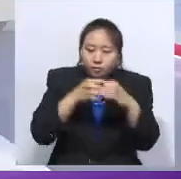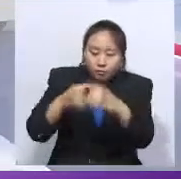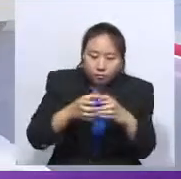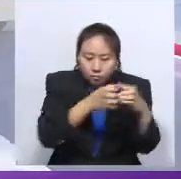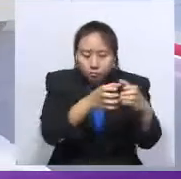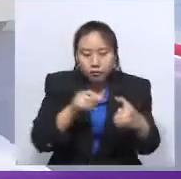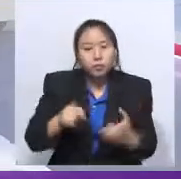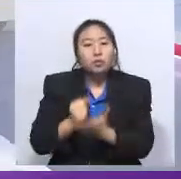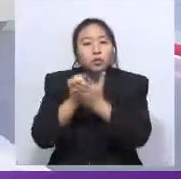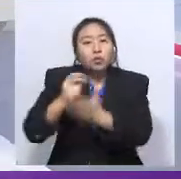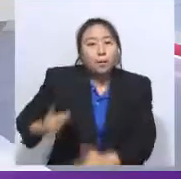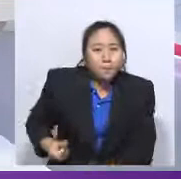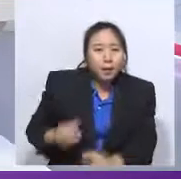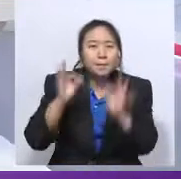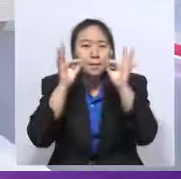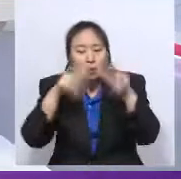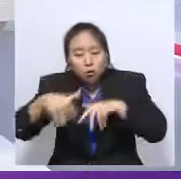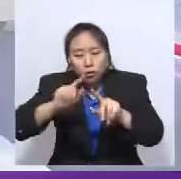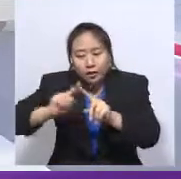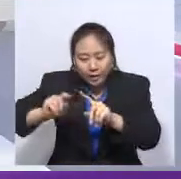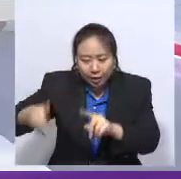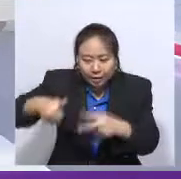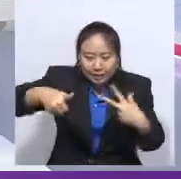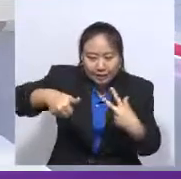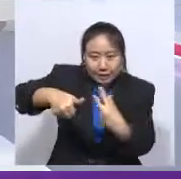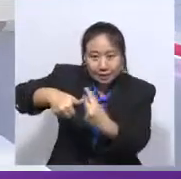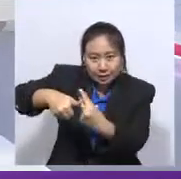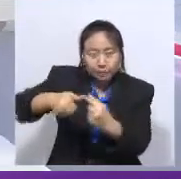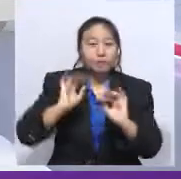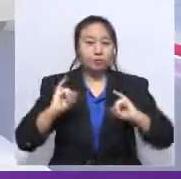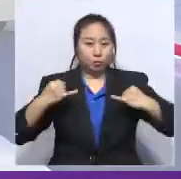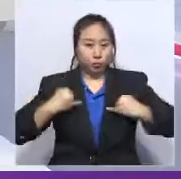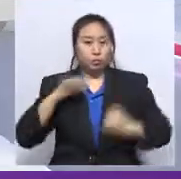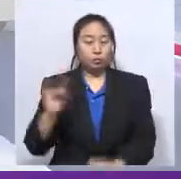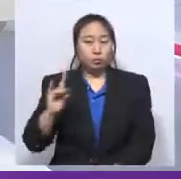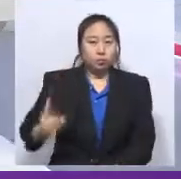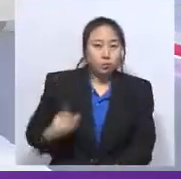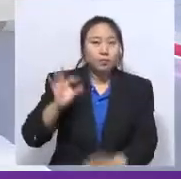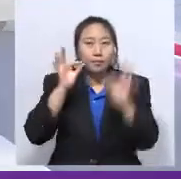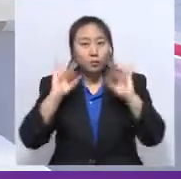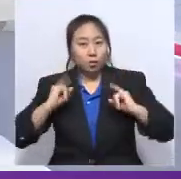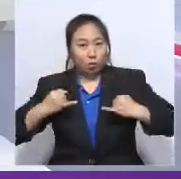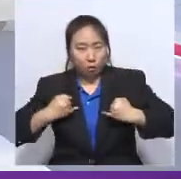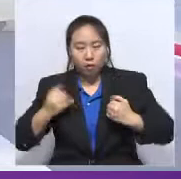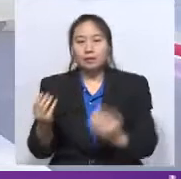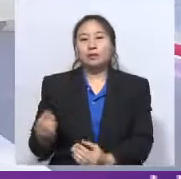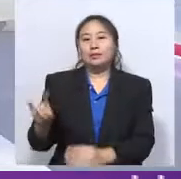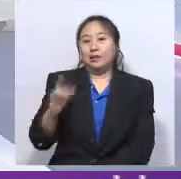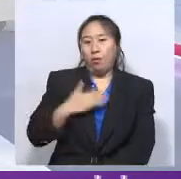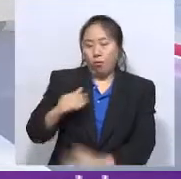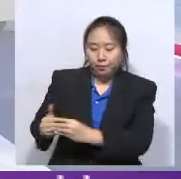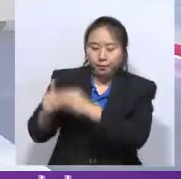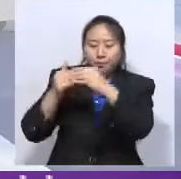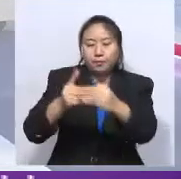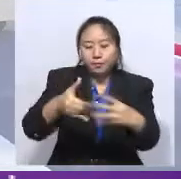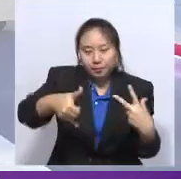ดวัคซีนให้กับสุนัขและแมวตามแหล่งชุมชนต่างๆขณะที่เจ้าของสัตว์เลี้ยงเองนะครับต่างก็ตื่นตัวนะครับนำสัตว์เลี้ยงไปฉีดวัคซีนป้องกันโ